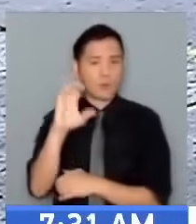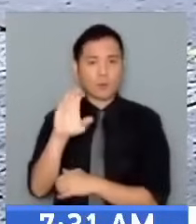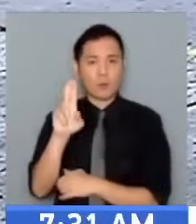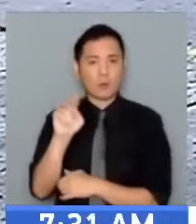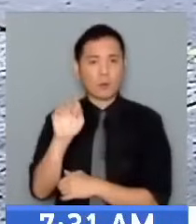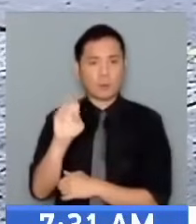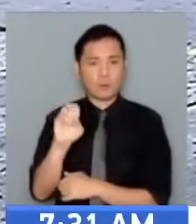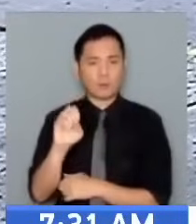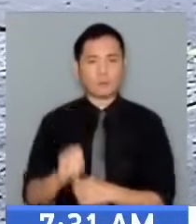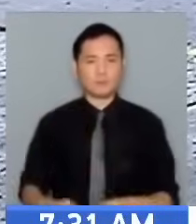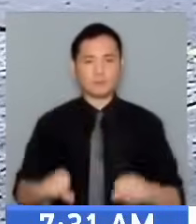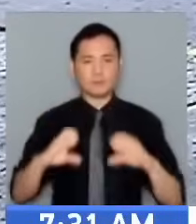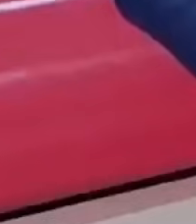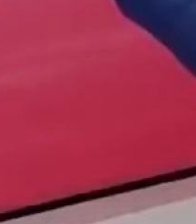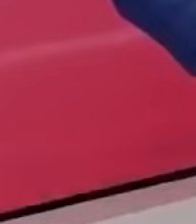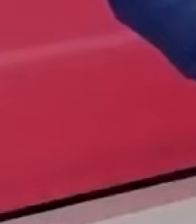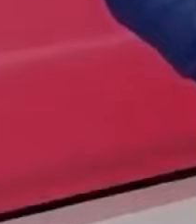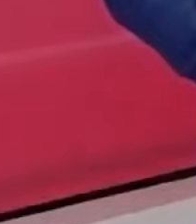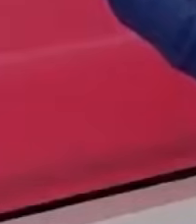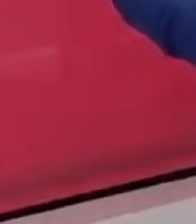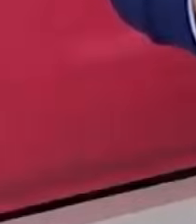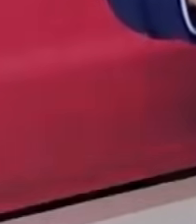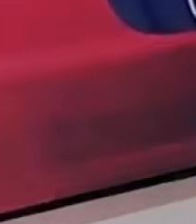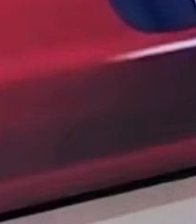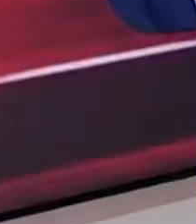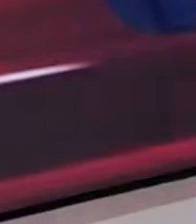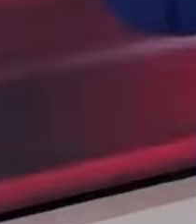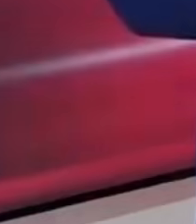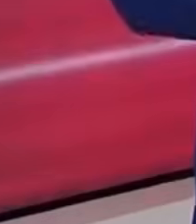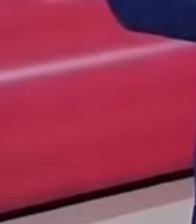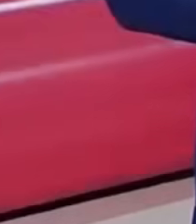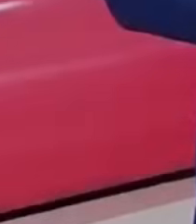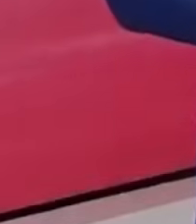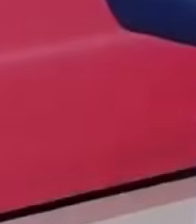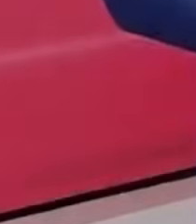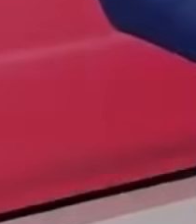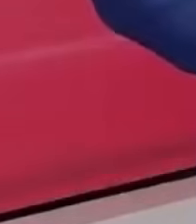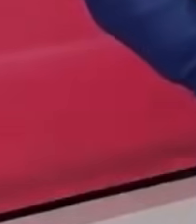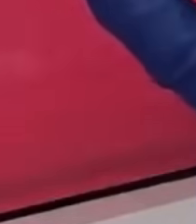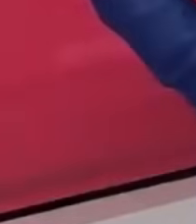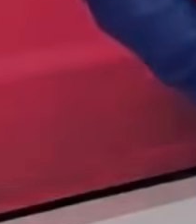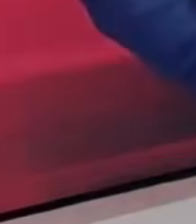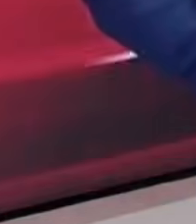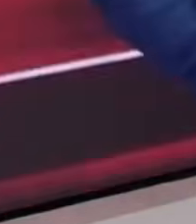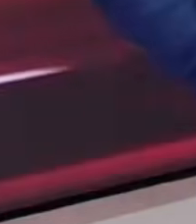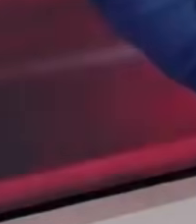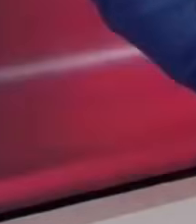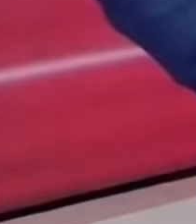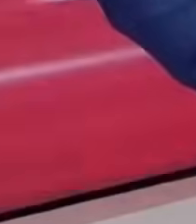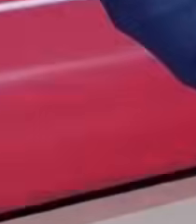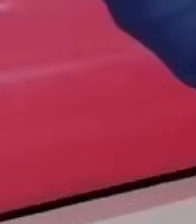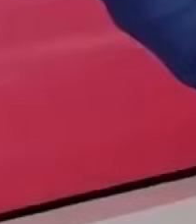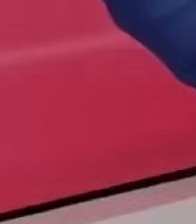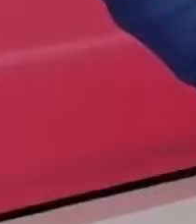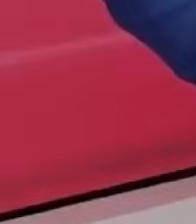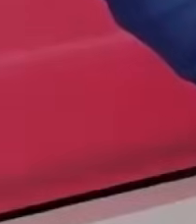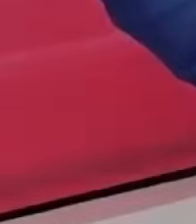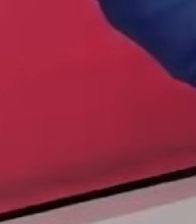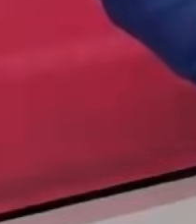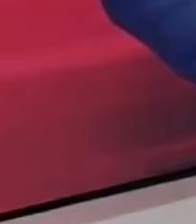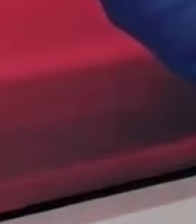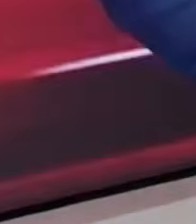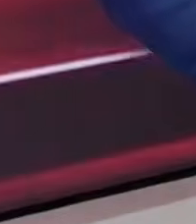integrated news mga kapuso para laging Una sa mga balita bisitahin at mag-subscribe sa GMA integrated news sa